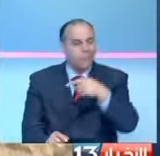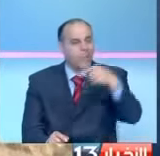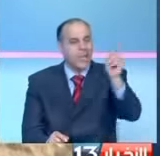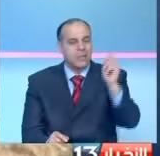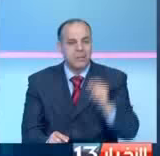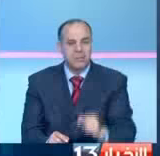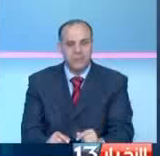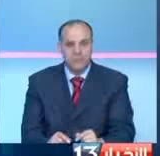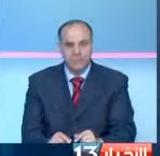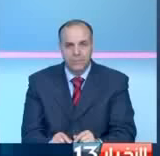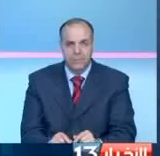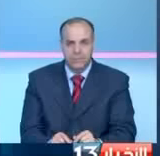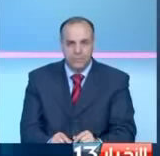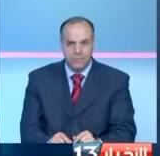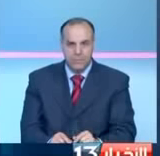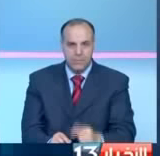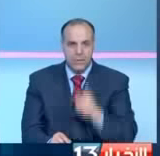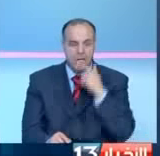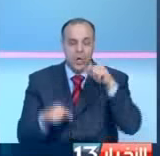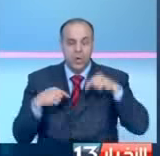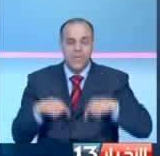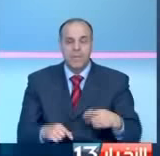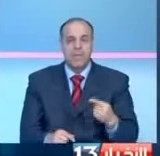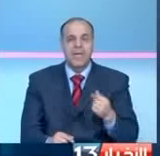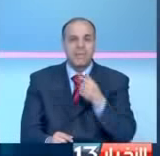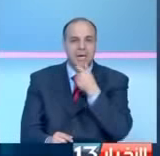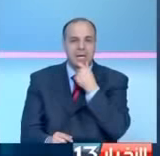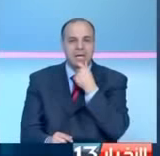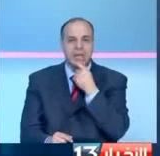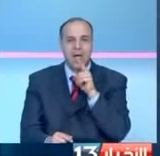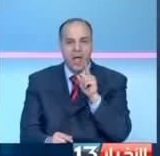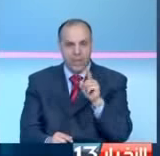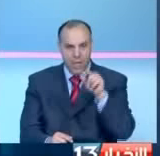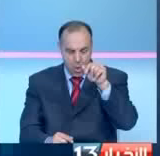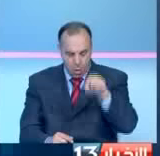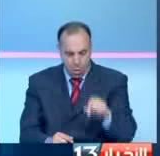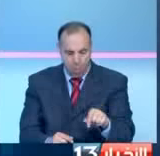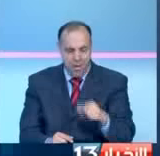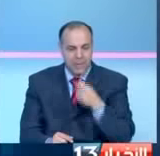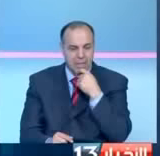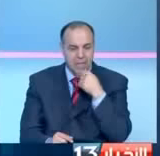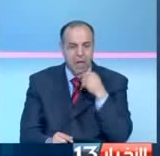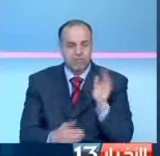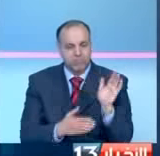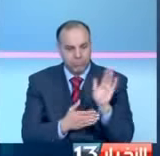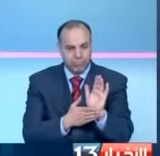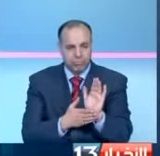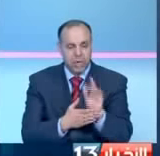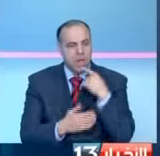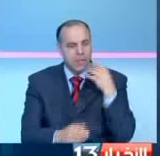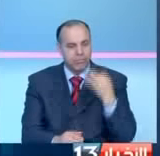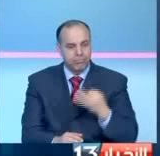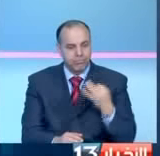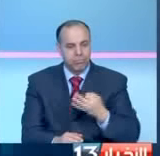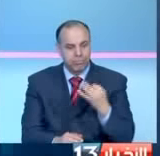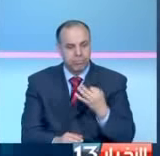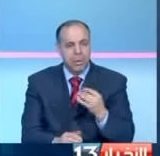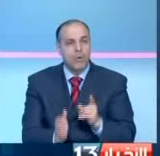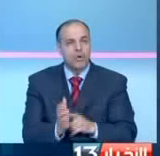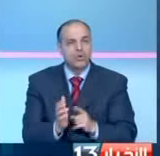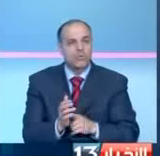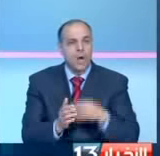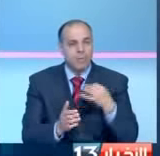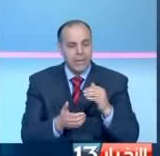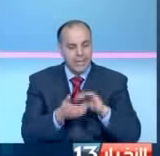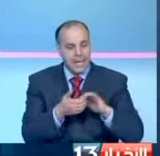المنال. أعلن وزير المالية البريطاني فيليب أموند اليوم أن بلاده ستمتثل لالتزاماتها بموجب